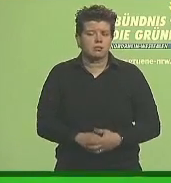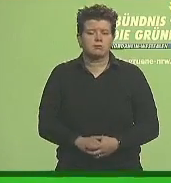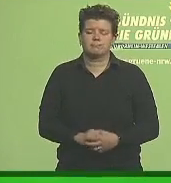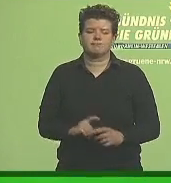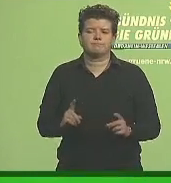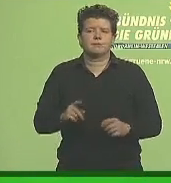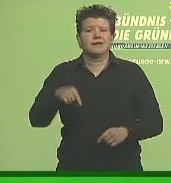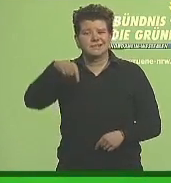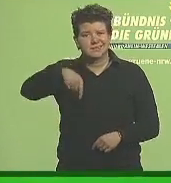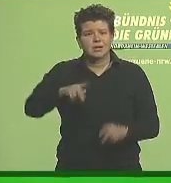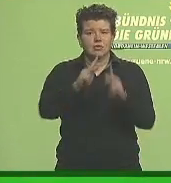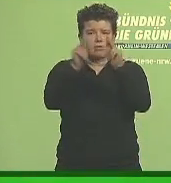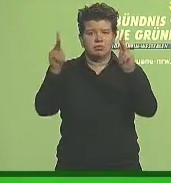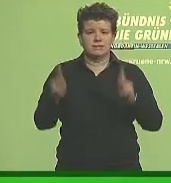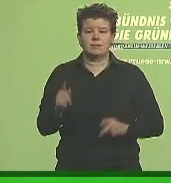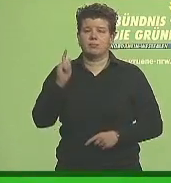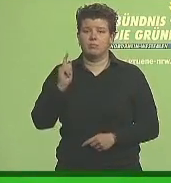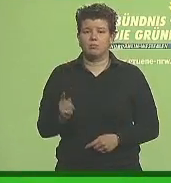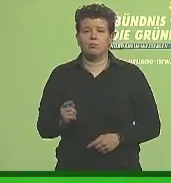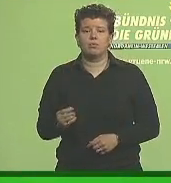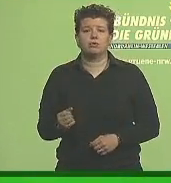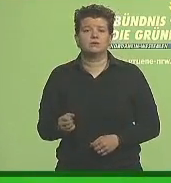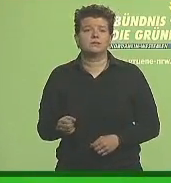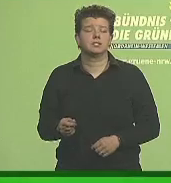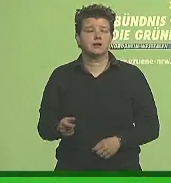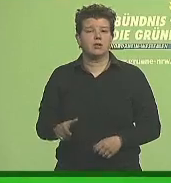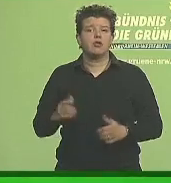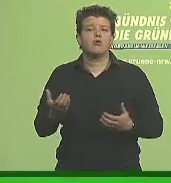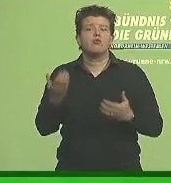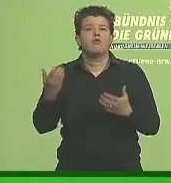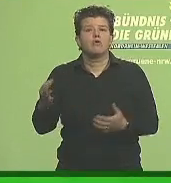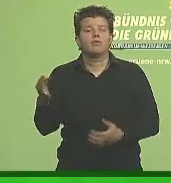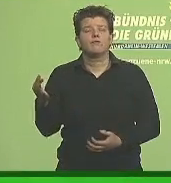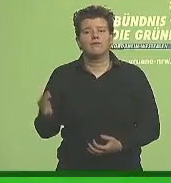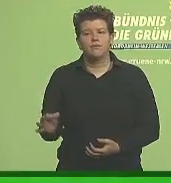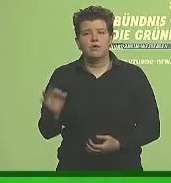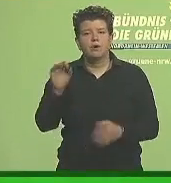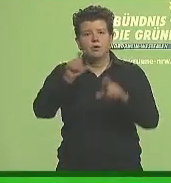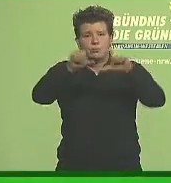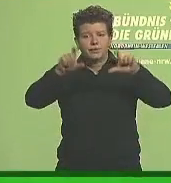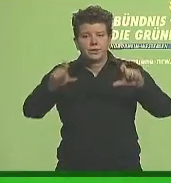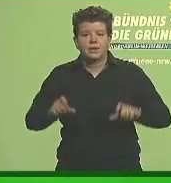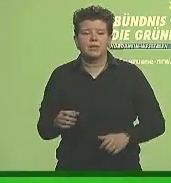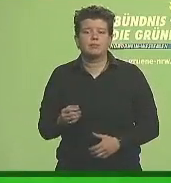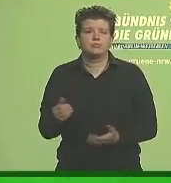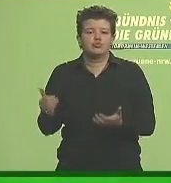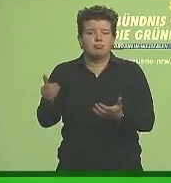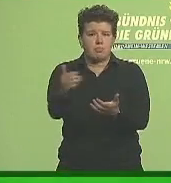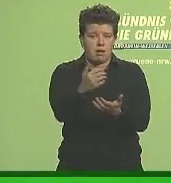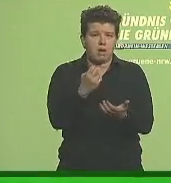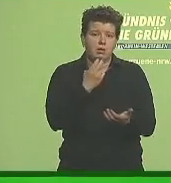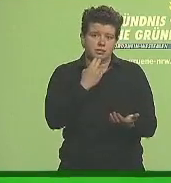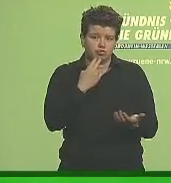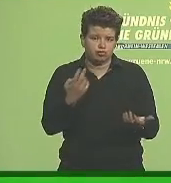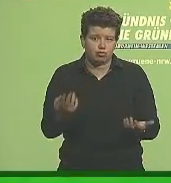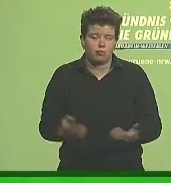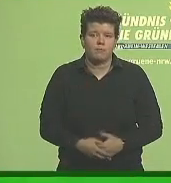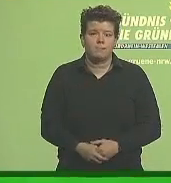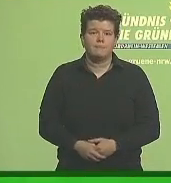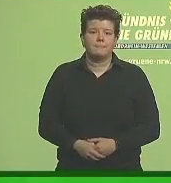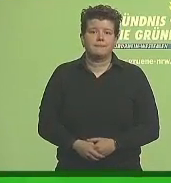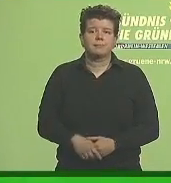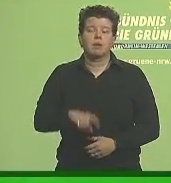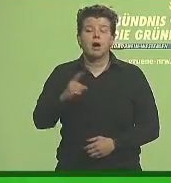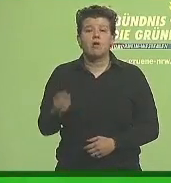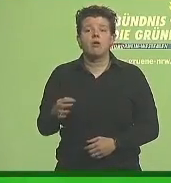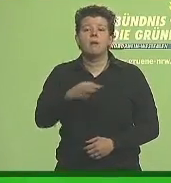es sich lohnen, dass Unternehmen Energie einsparen. Im Privatbereich sollte der Einsatz